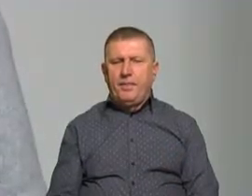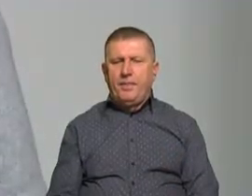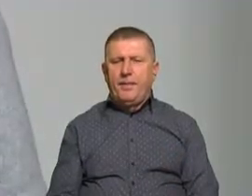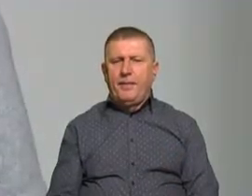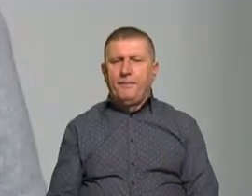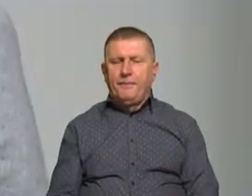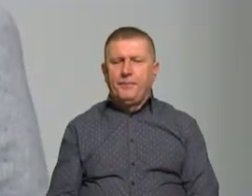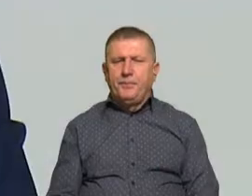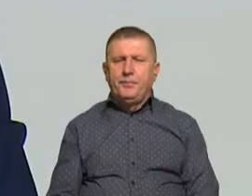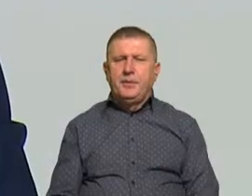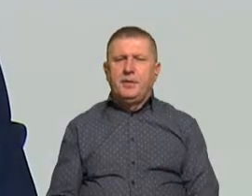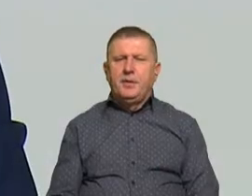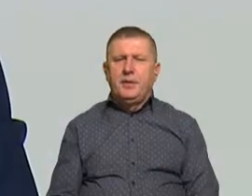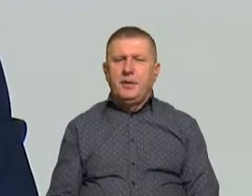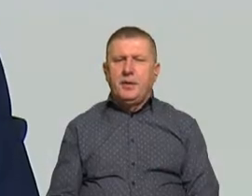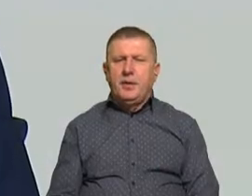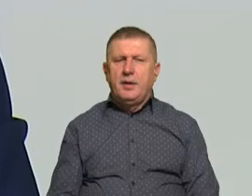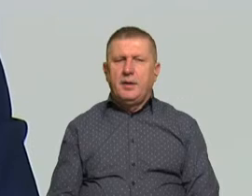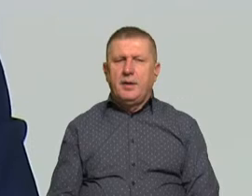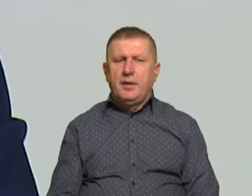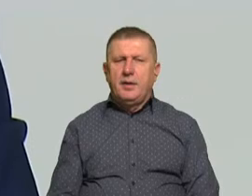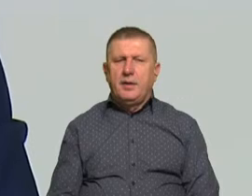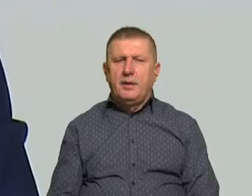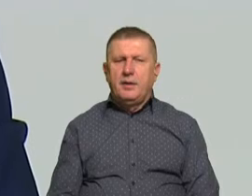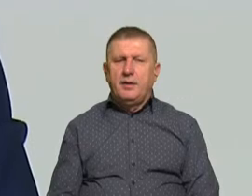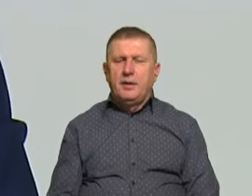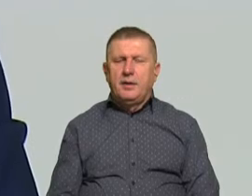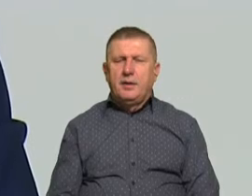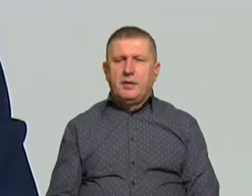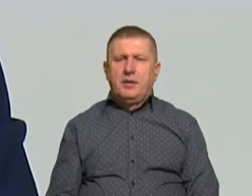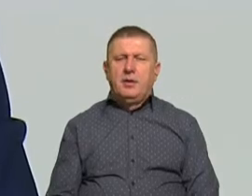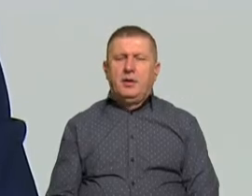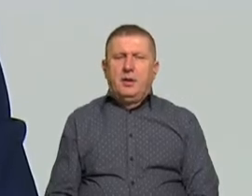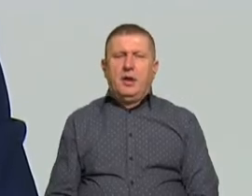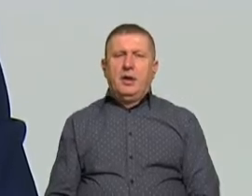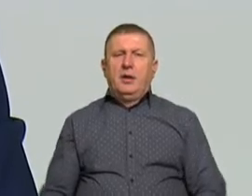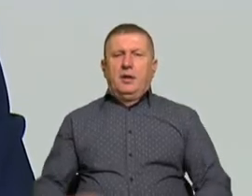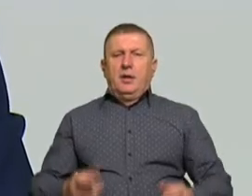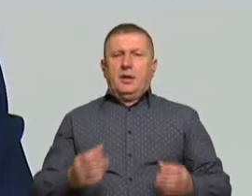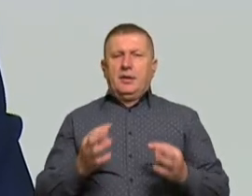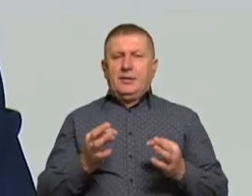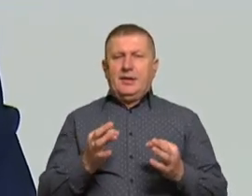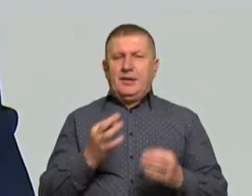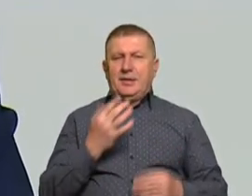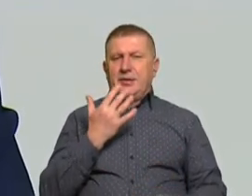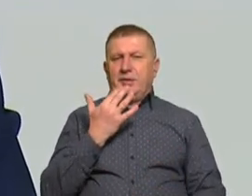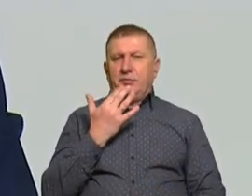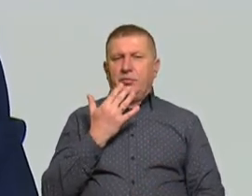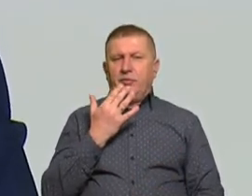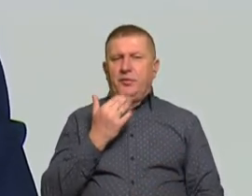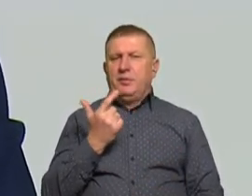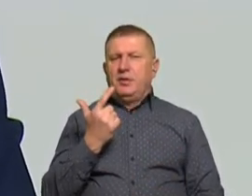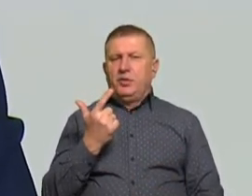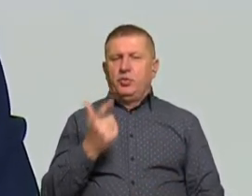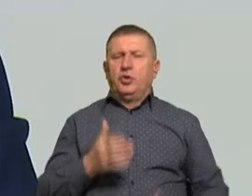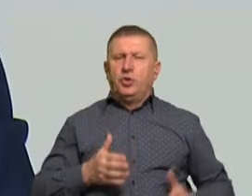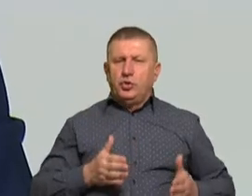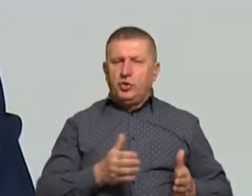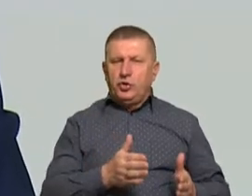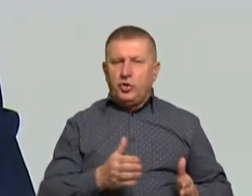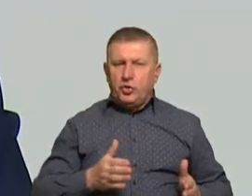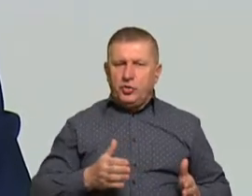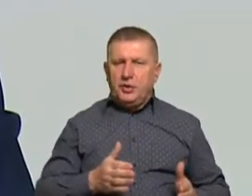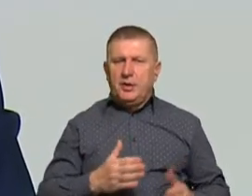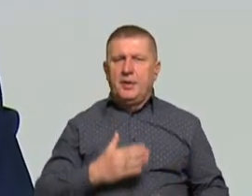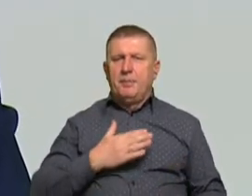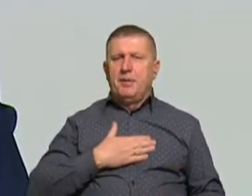czasu. Bardzo dziękuję. W takim układzie mówimy też tu w dwóch kwestiach. Drogi. Mamy